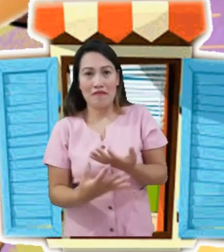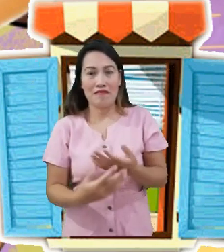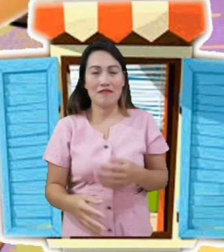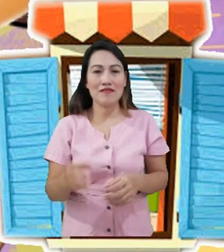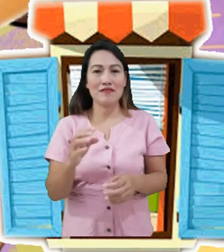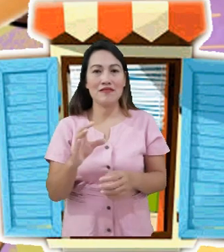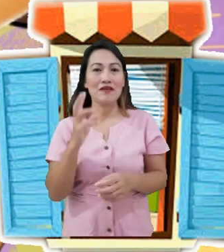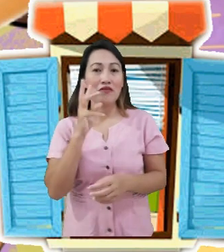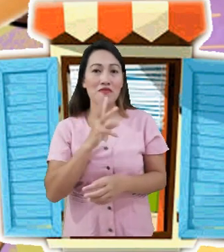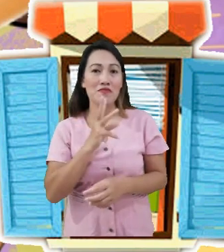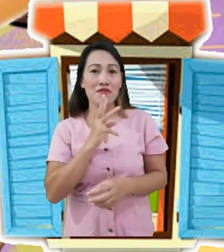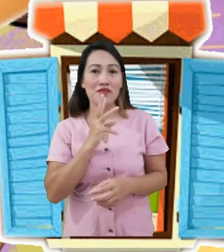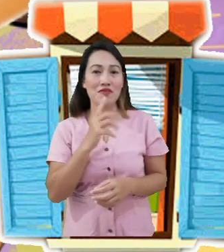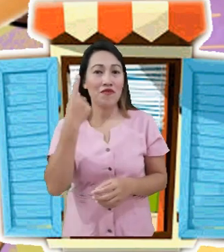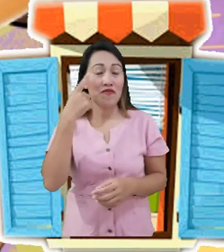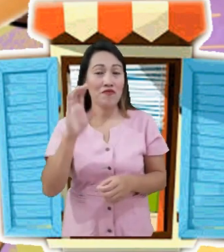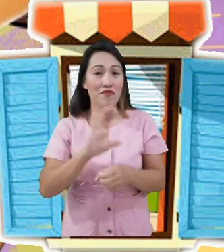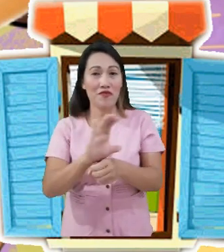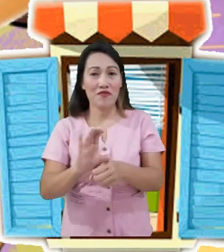kape.